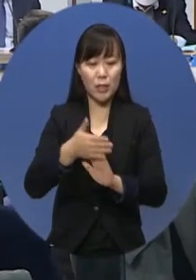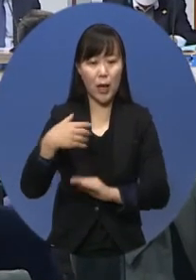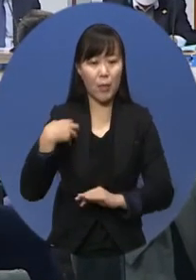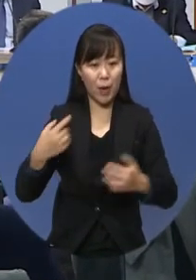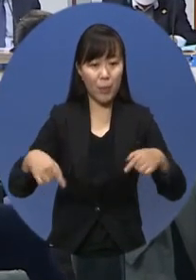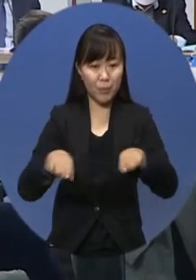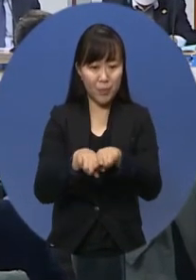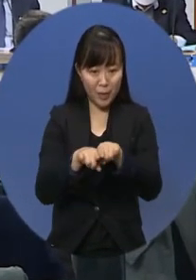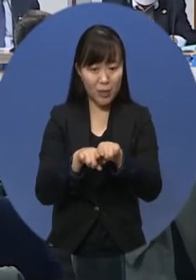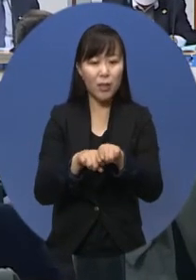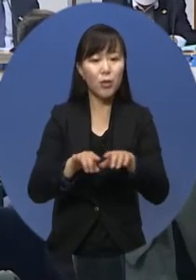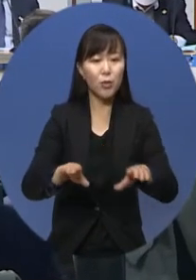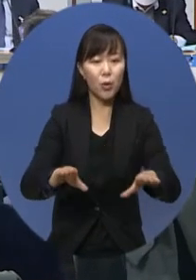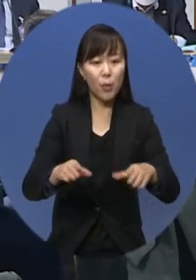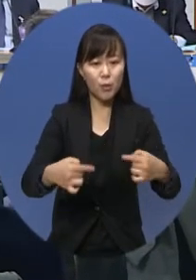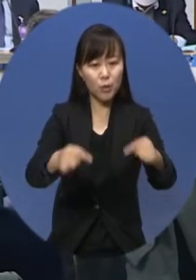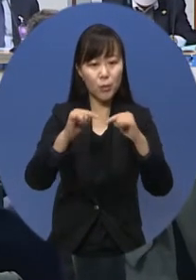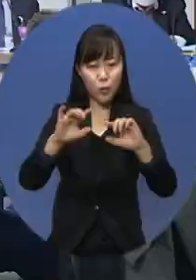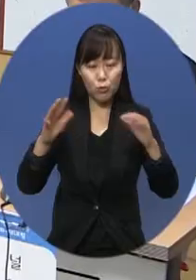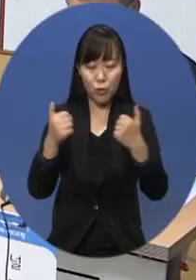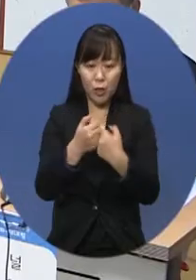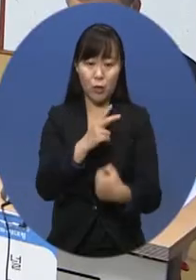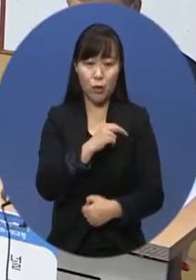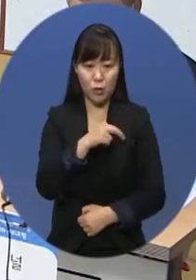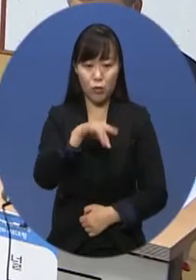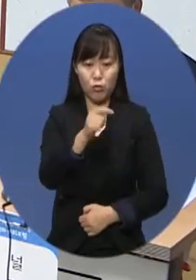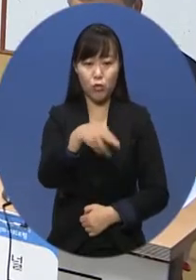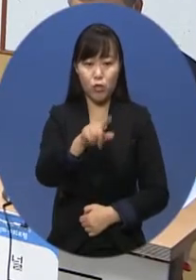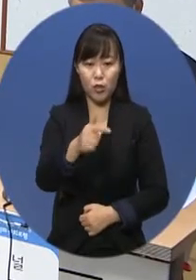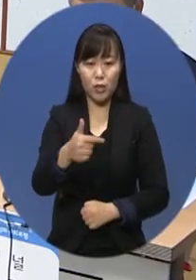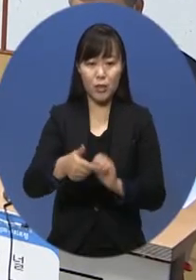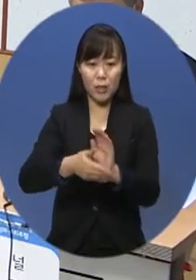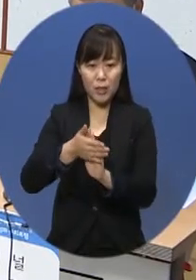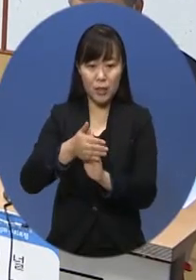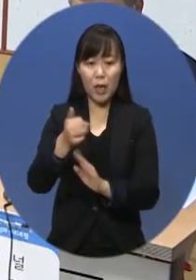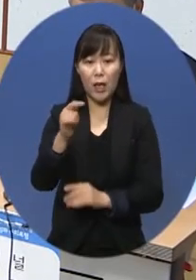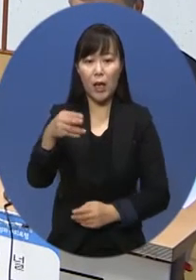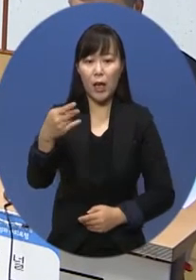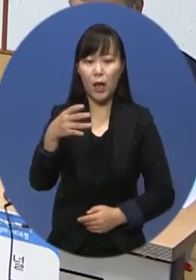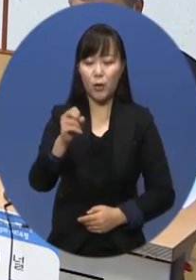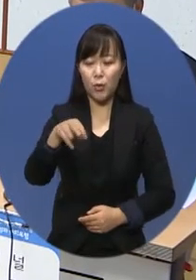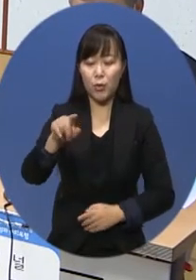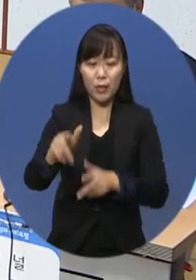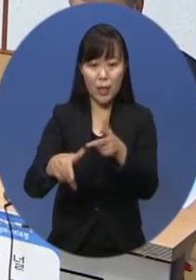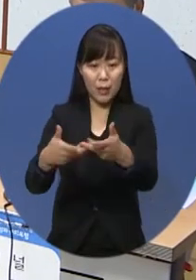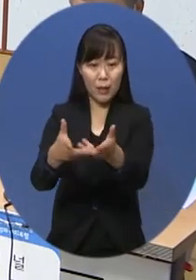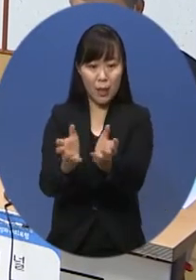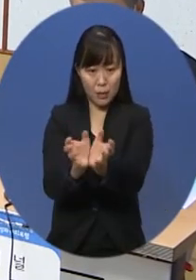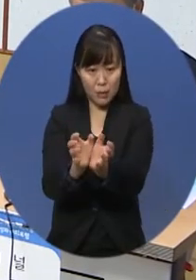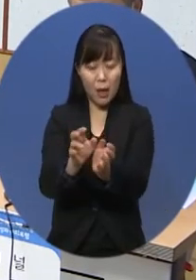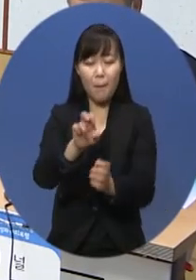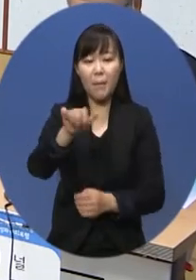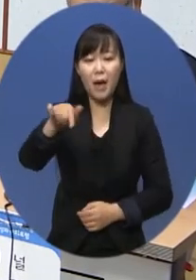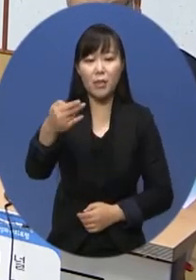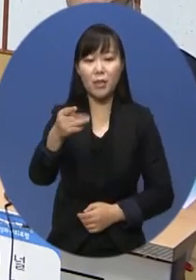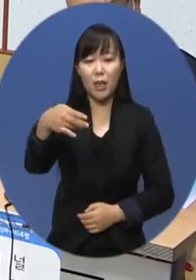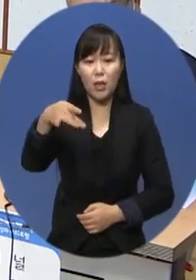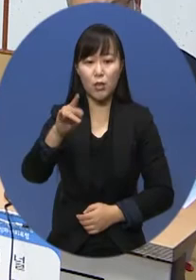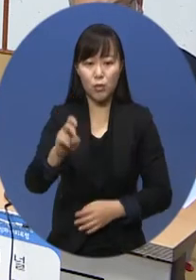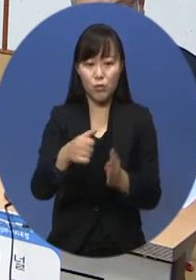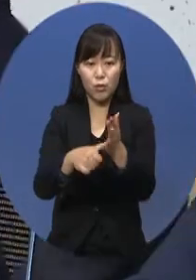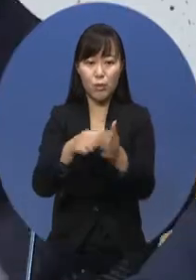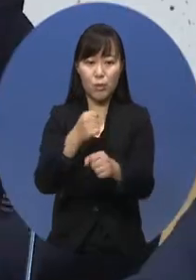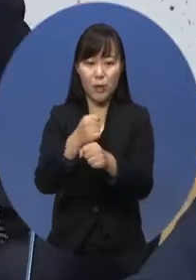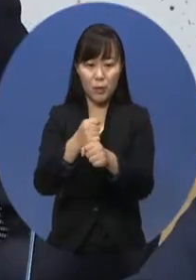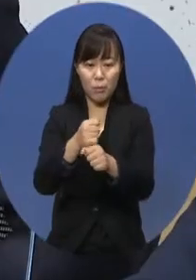포럼에서 참석한 국회의원들은 순천시 해룡면 산다 늘 마그네슘 소재 부품 산업의 허브로 조성하는데